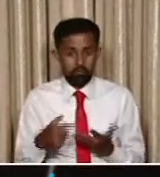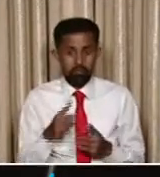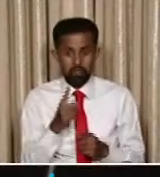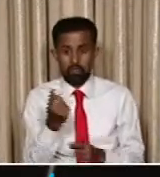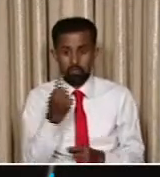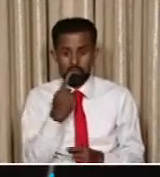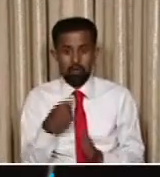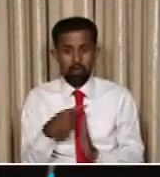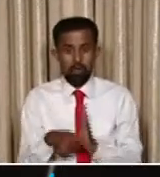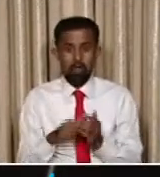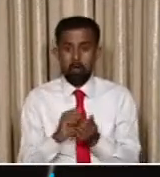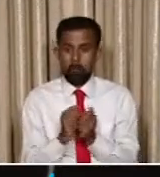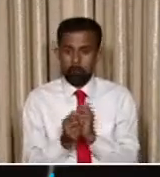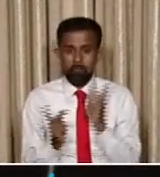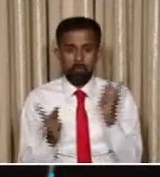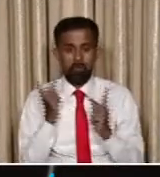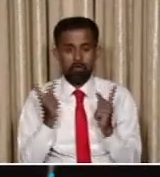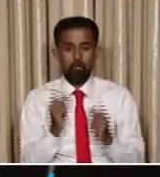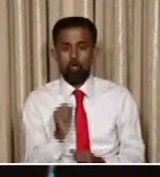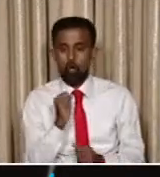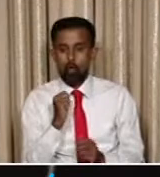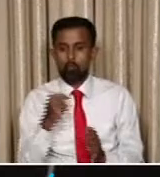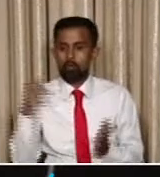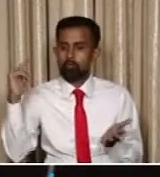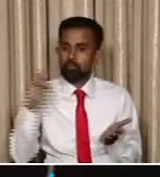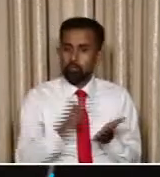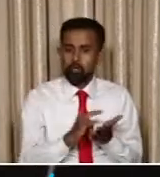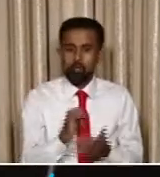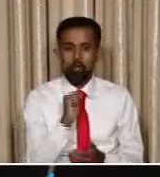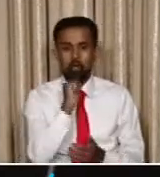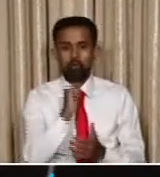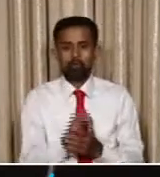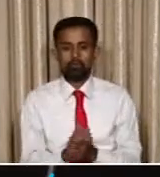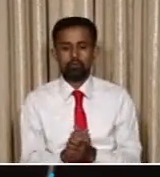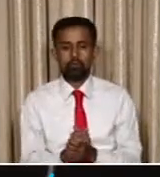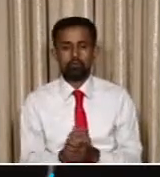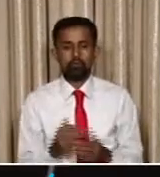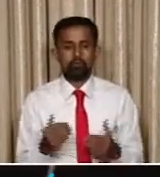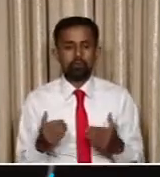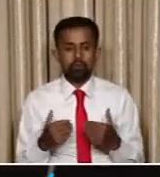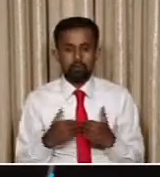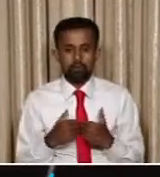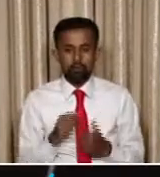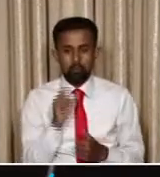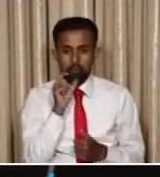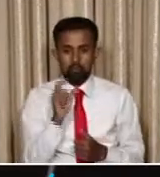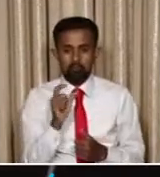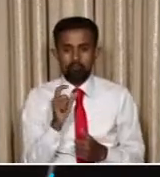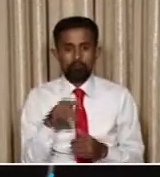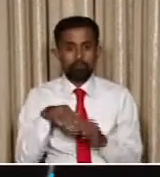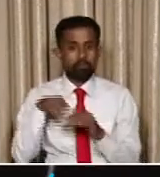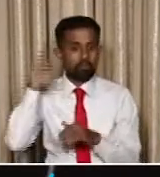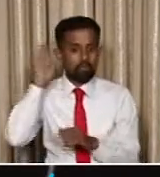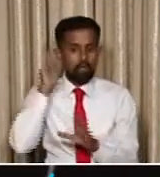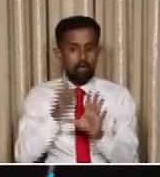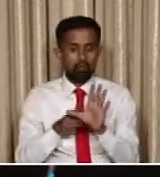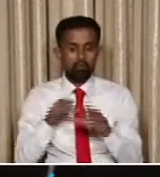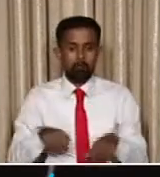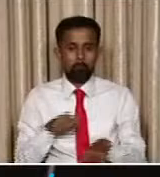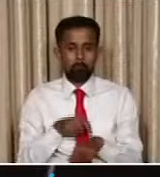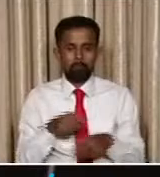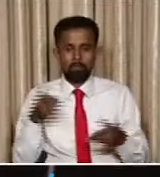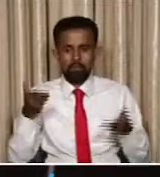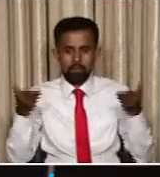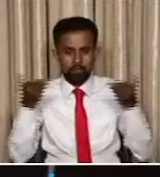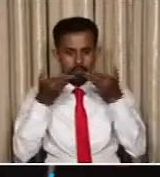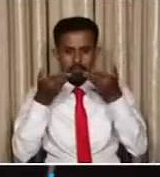රට වෙනස් කරන්න මේ සංචාරකින් කොහොමද අපි රටට ගෙන්නන්නේ නමුත් අපි ඇත්තටම බැලුවොත් ගිය අවුරුද්දේ මේ වෙනකොට අපි සංසන්දනය